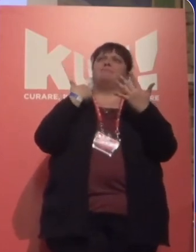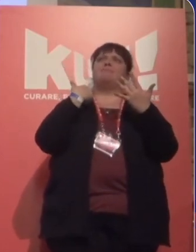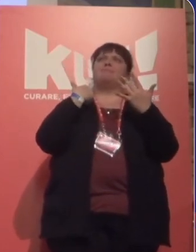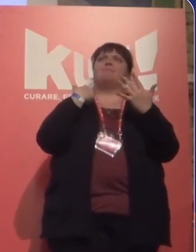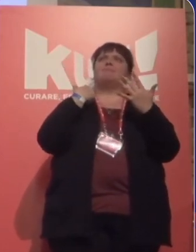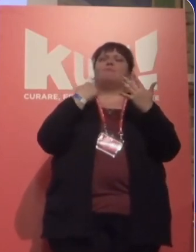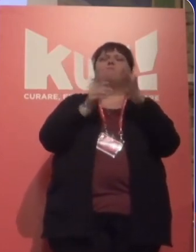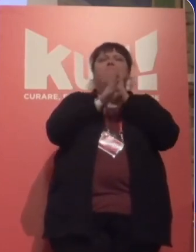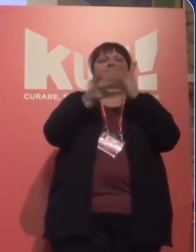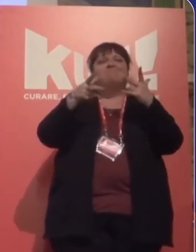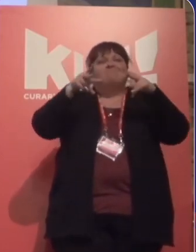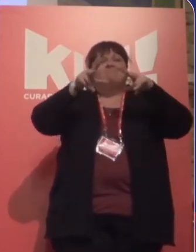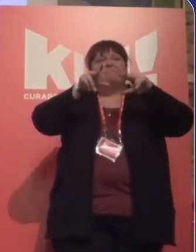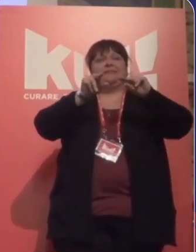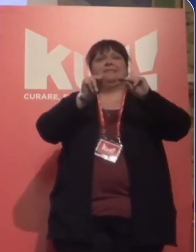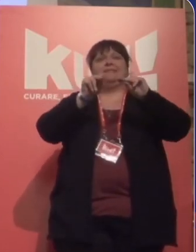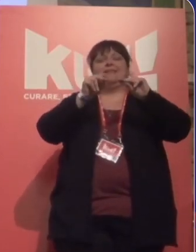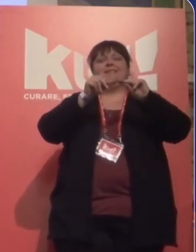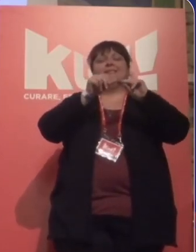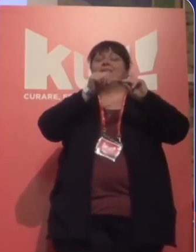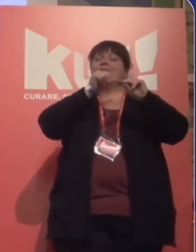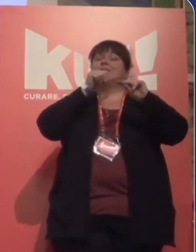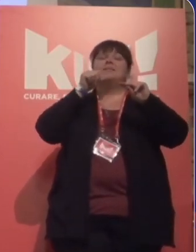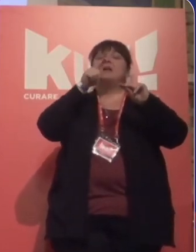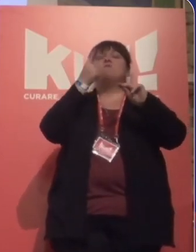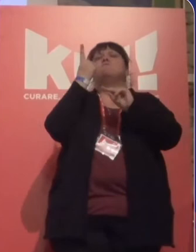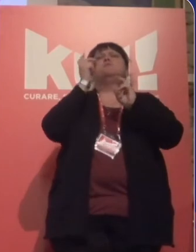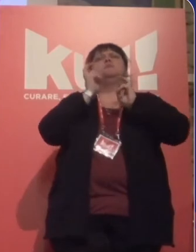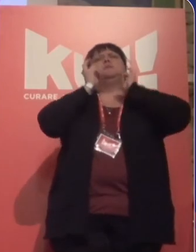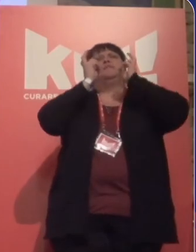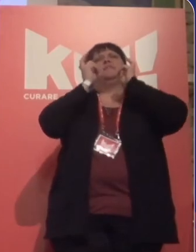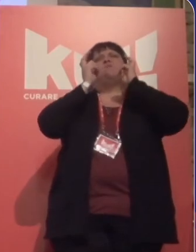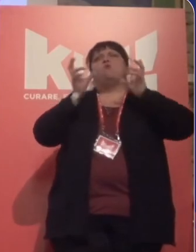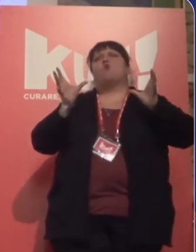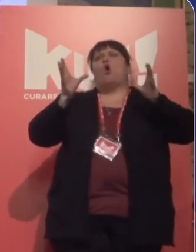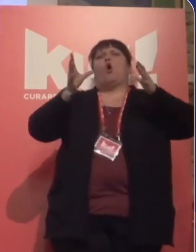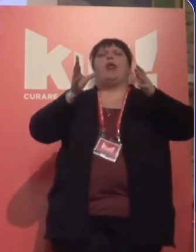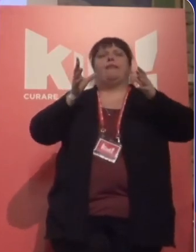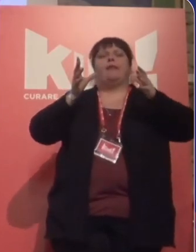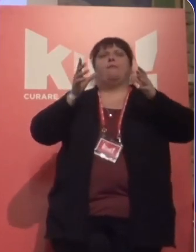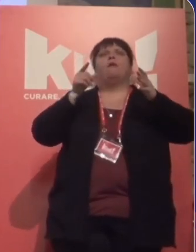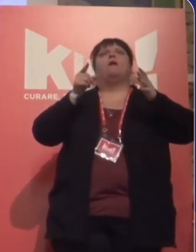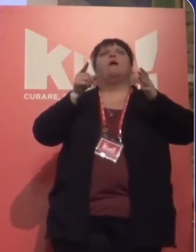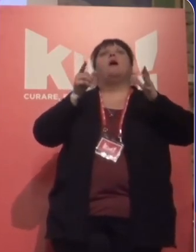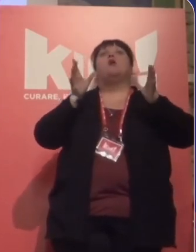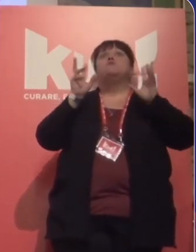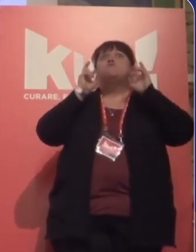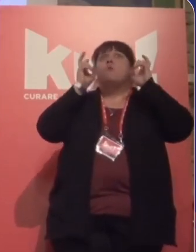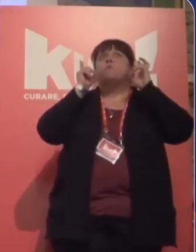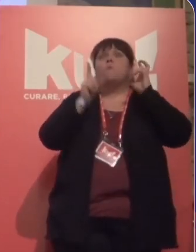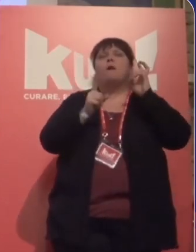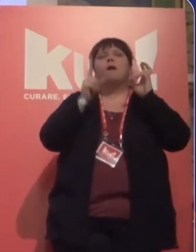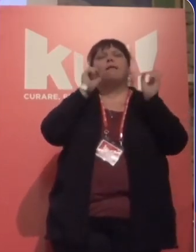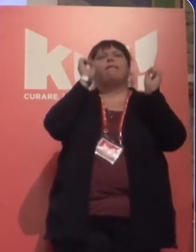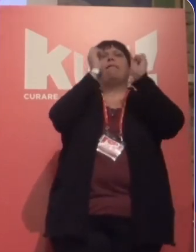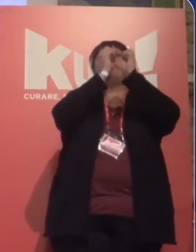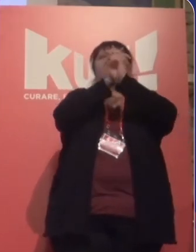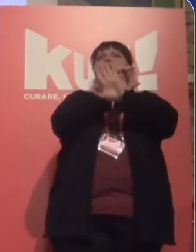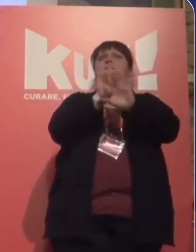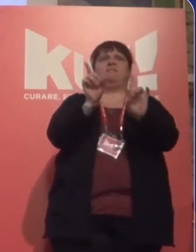quello di non dimenticare non abbiamo infatti un passato da lasciarci velocemente alle